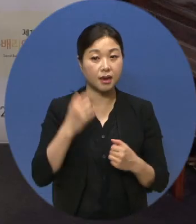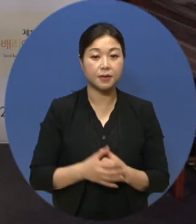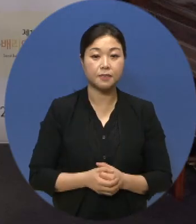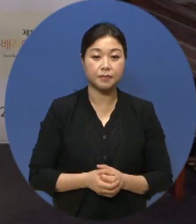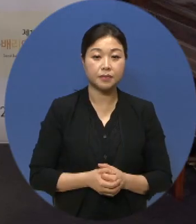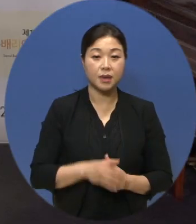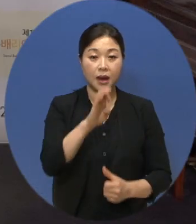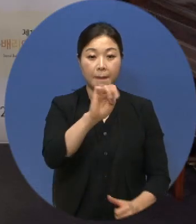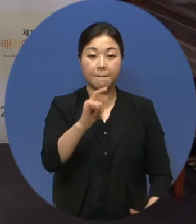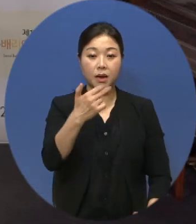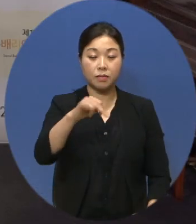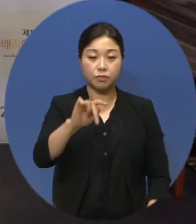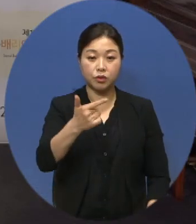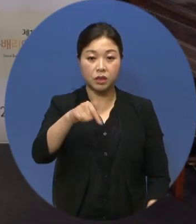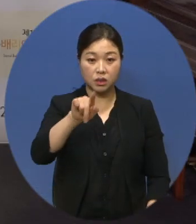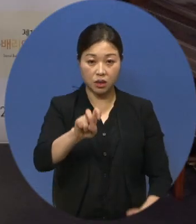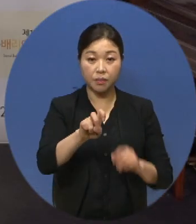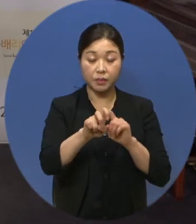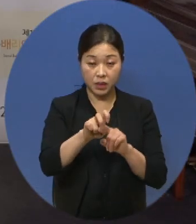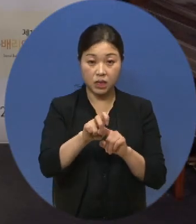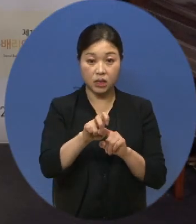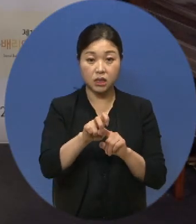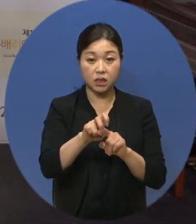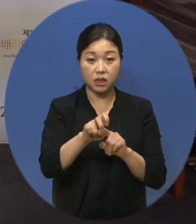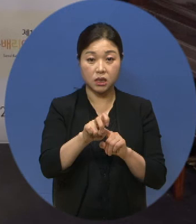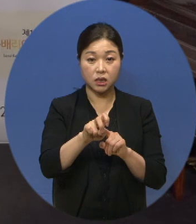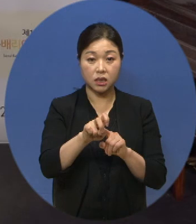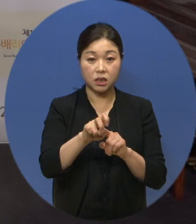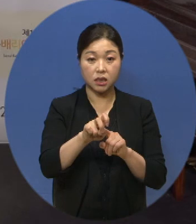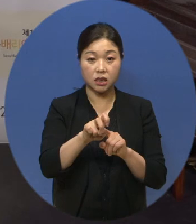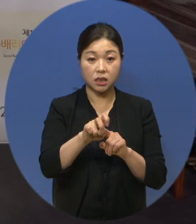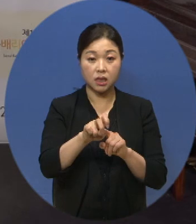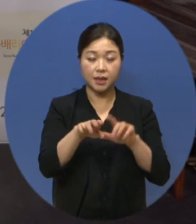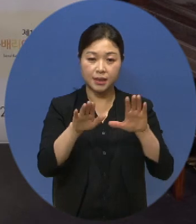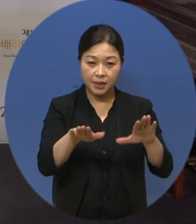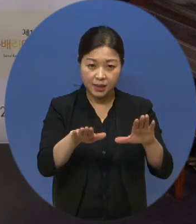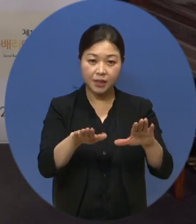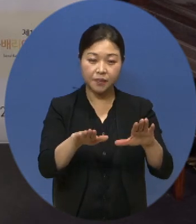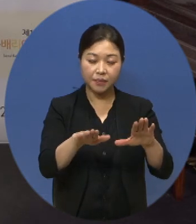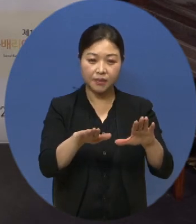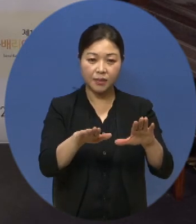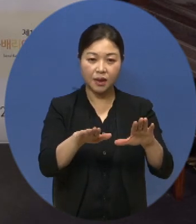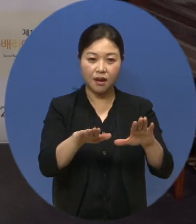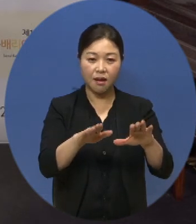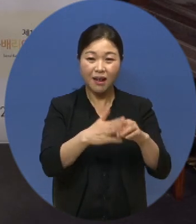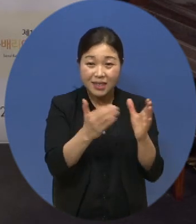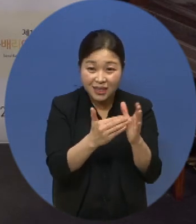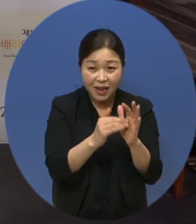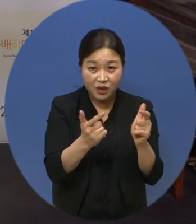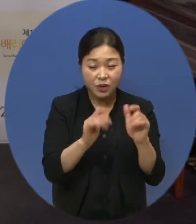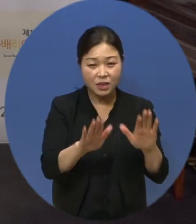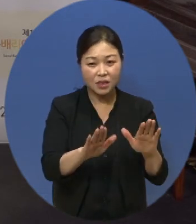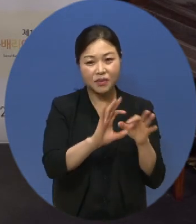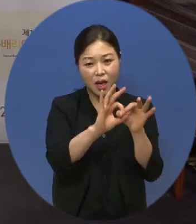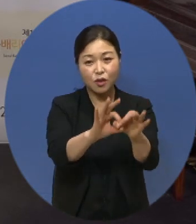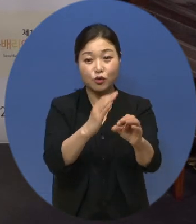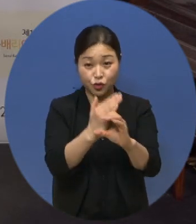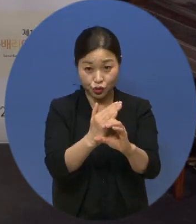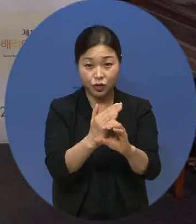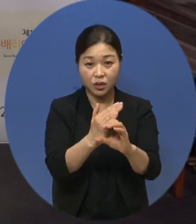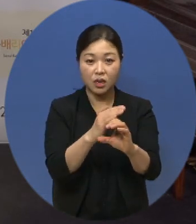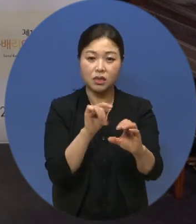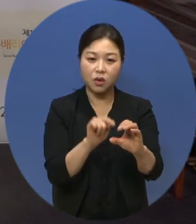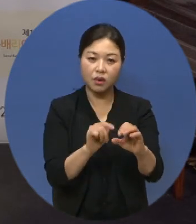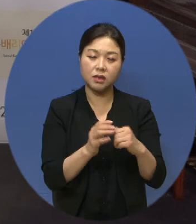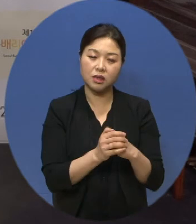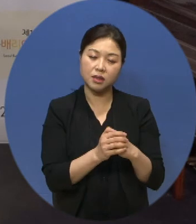이게 판문점이라는 우리가 지금 아직 진행 중인 역사를 경험하고 있잖아요. 그렇죠. 이게 그래서 제가 이걸